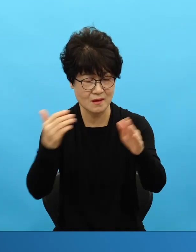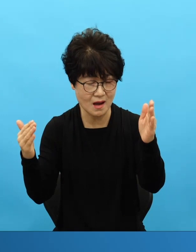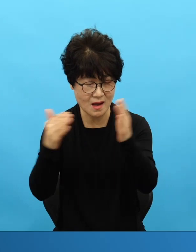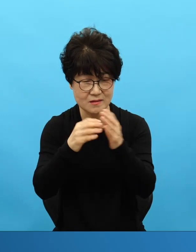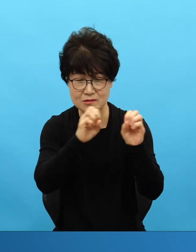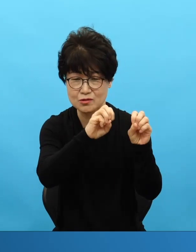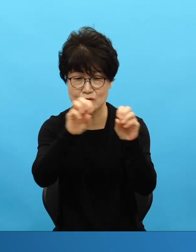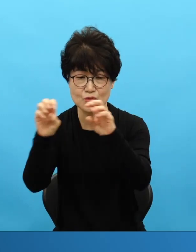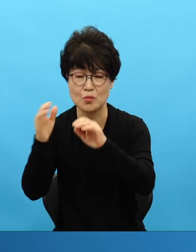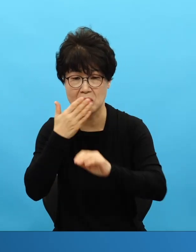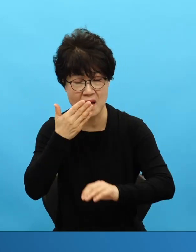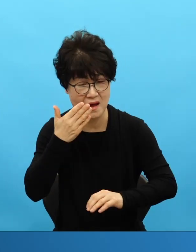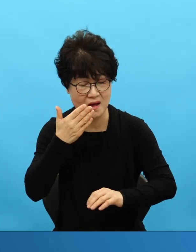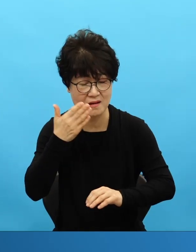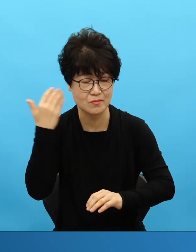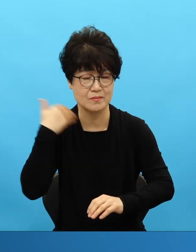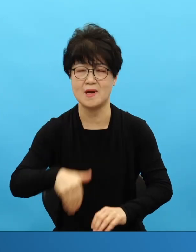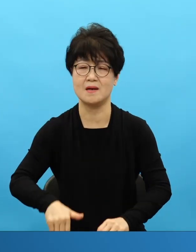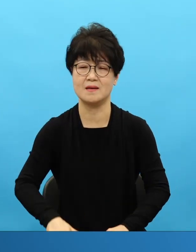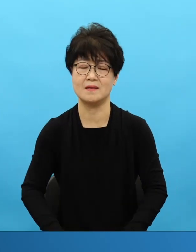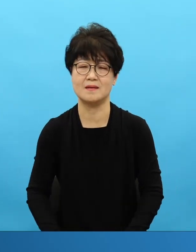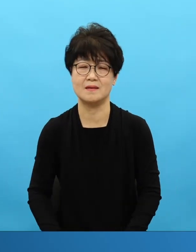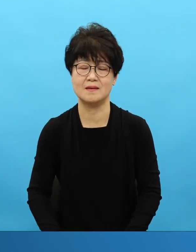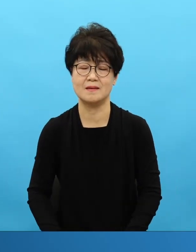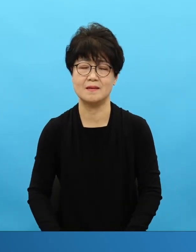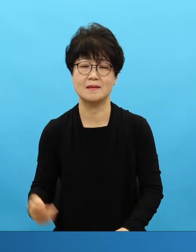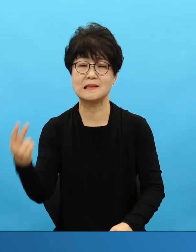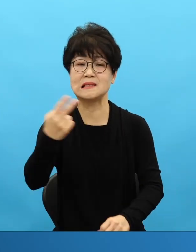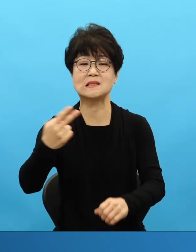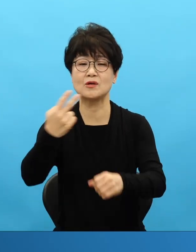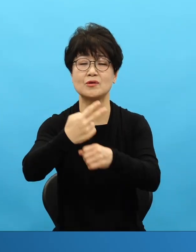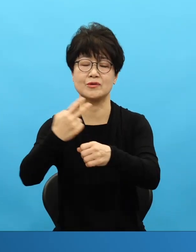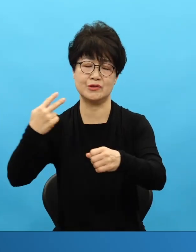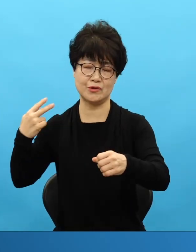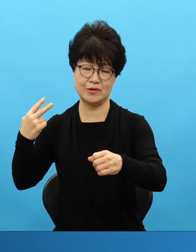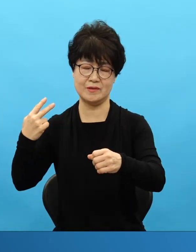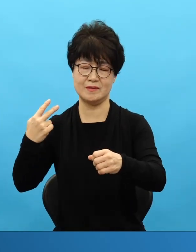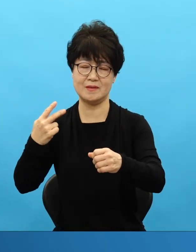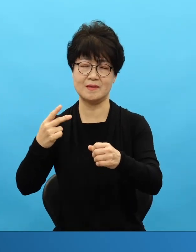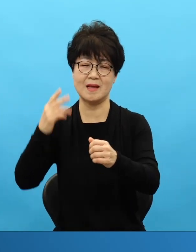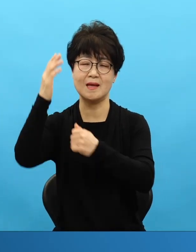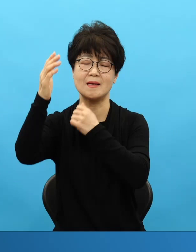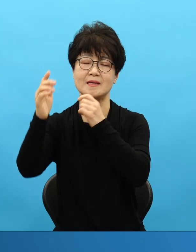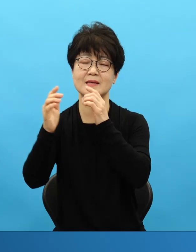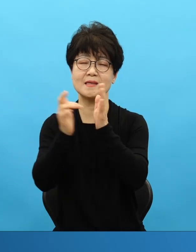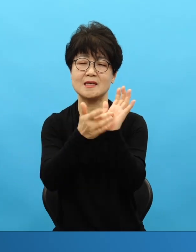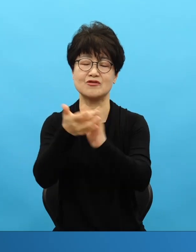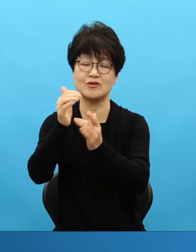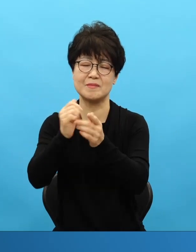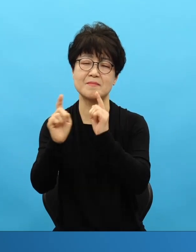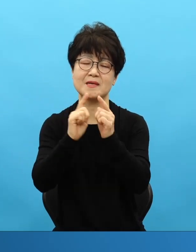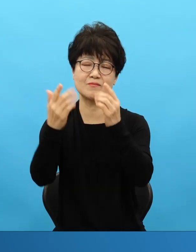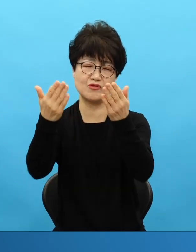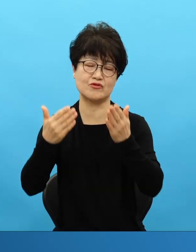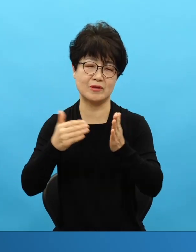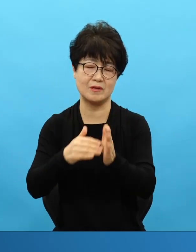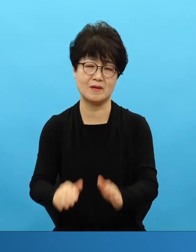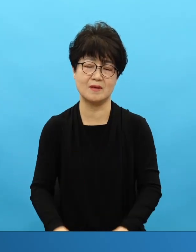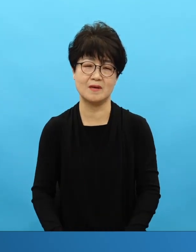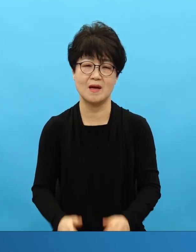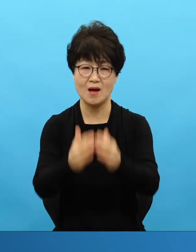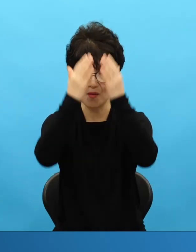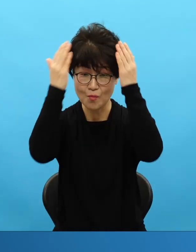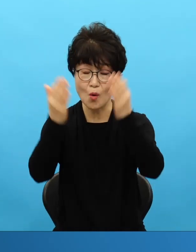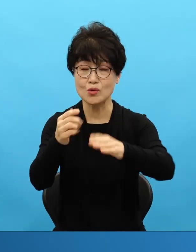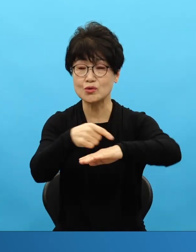2000년 전에 한 얘기입니다. This is spoken 2000 years ago. 모든 족속이 복음 받게 될 것이니까 가서 제자 삼아라.